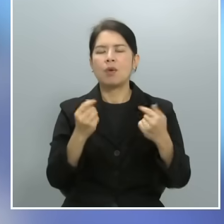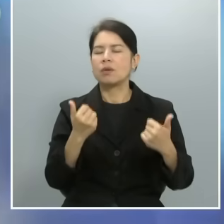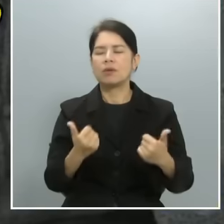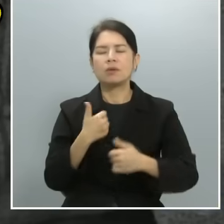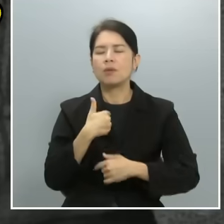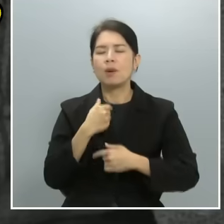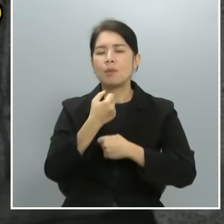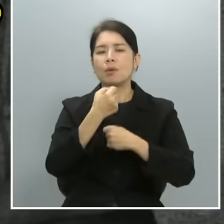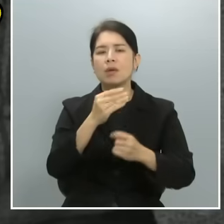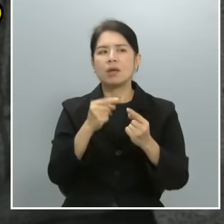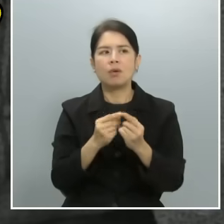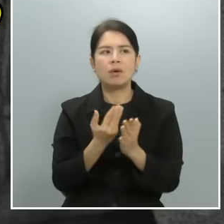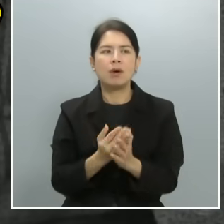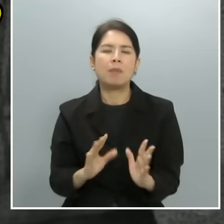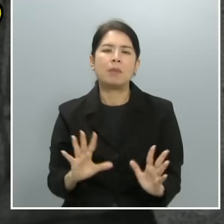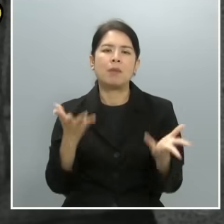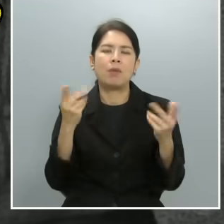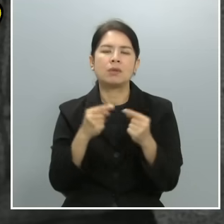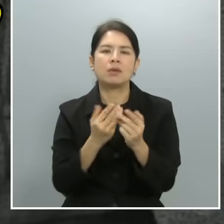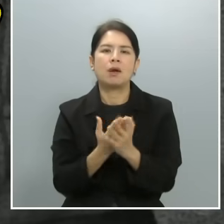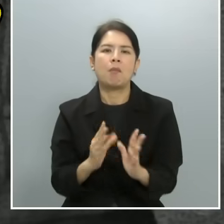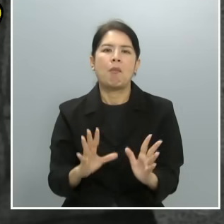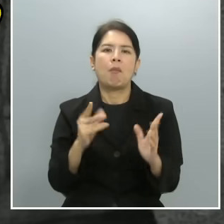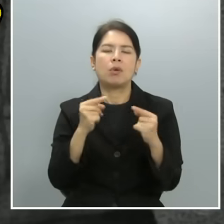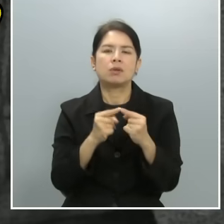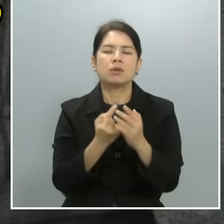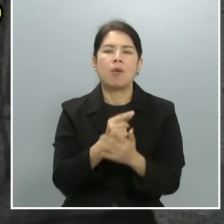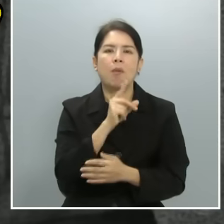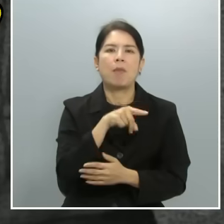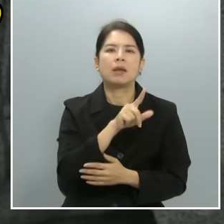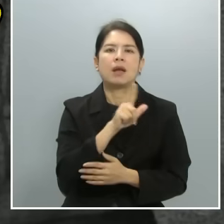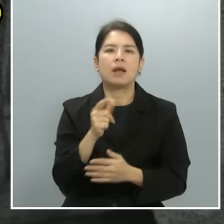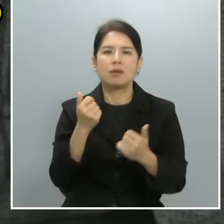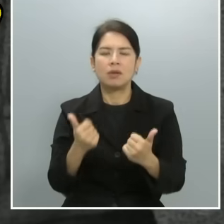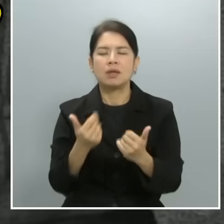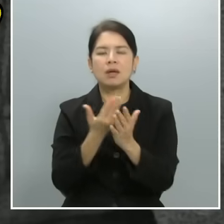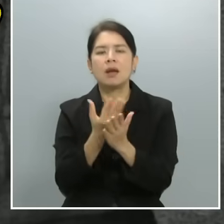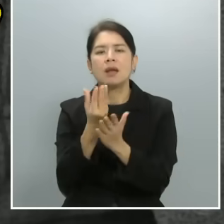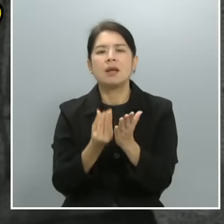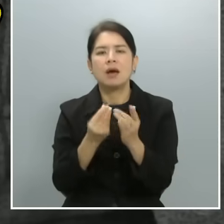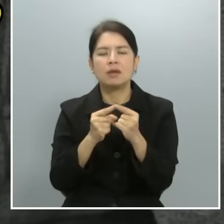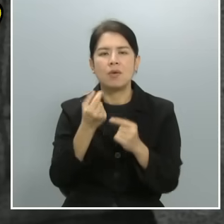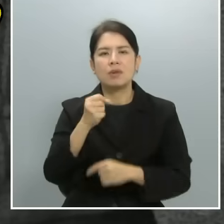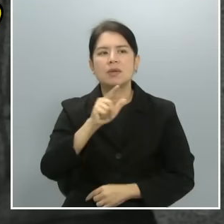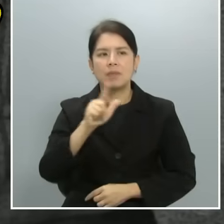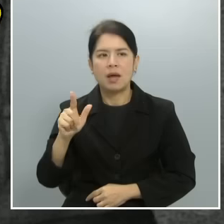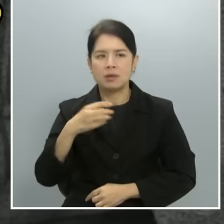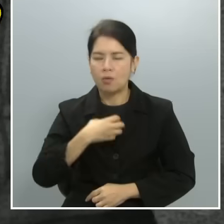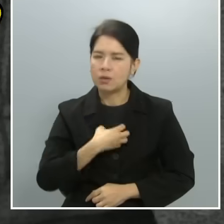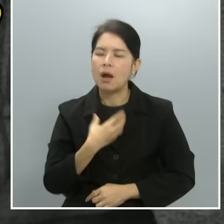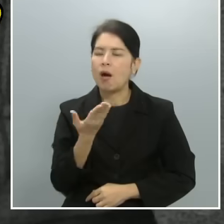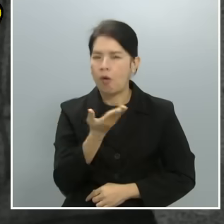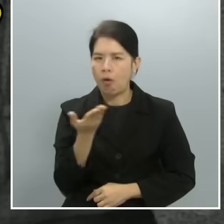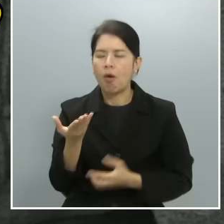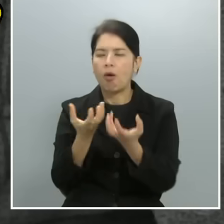ามันหมดตัวแล้วจากที่มีเงินพันกว่าล้านตอนนี้เหลือไม่ถึง10ล้านบาทจึงอยากได้ทรัพย์สินบางส่วนคืน